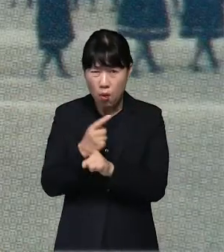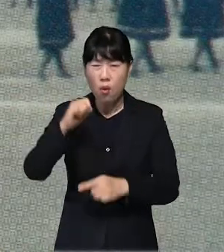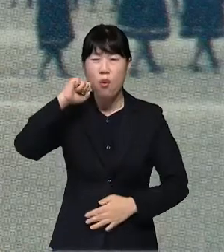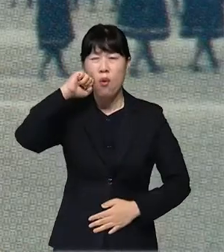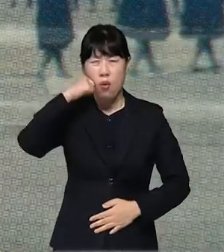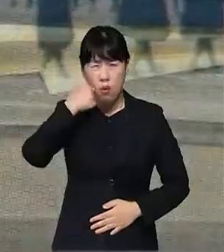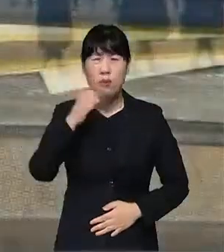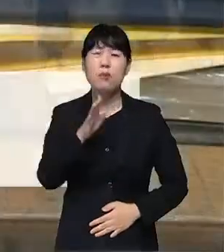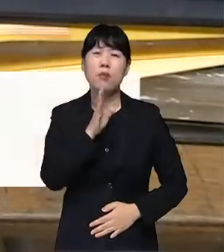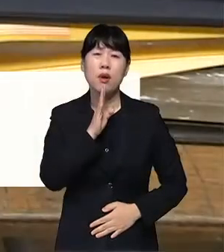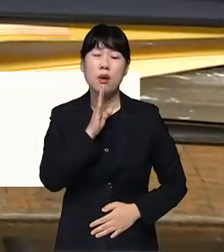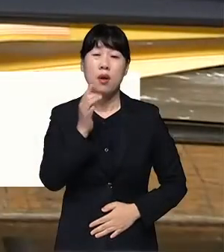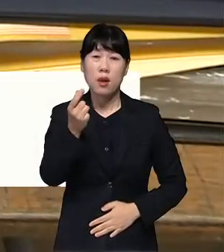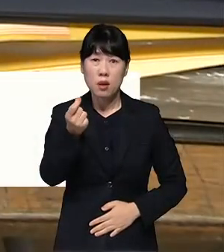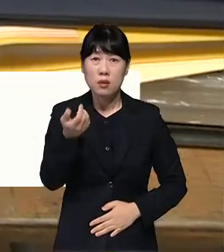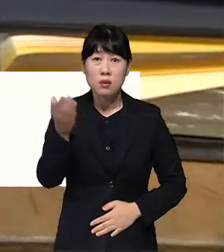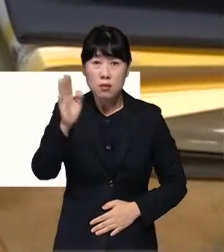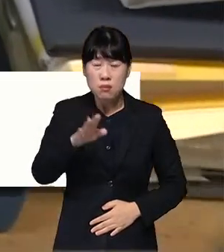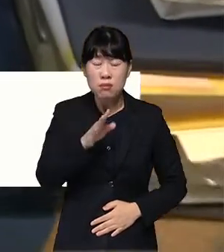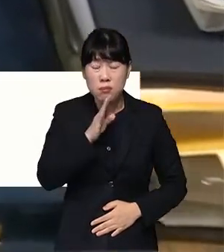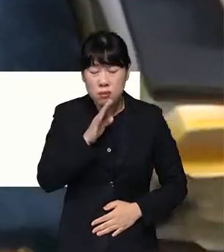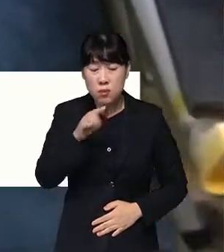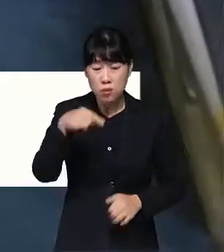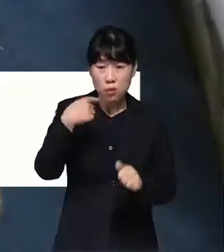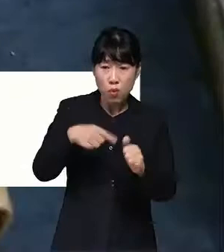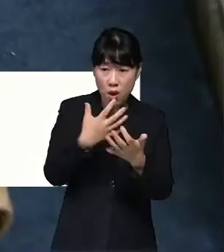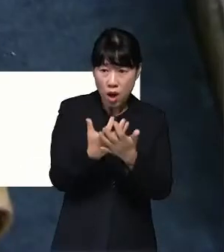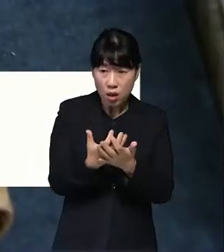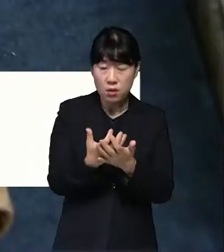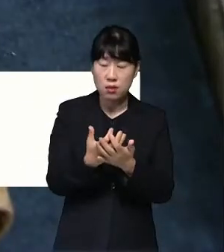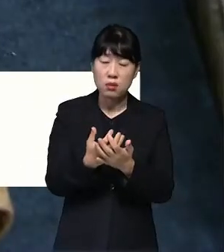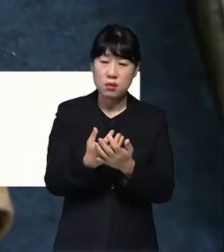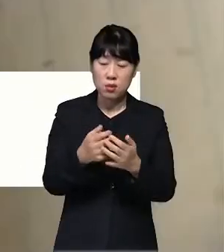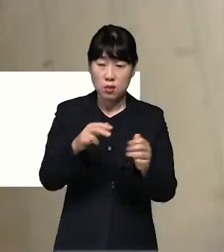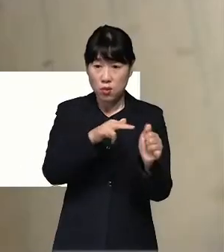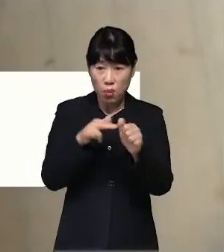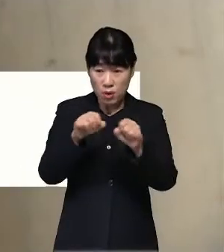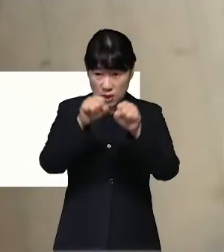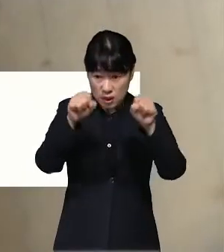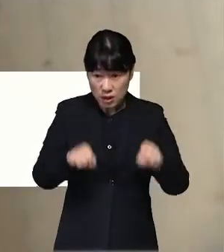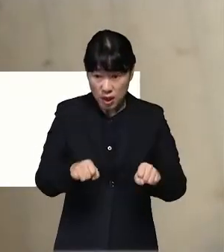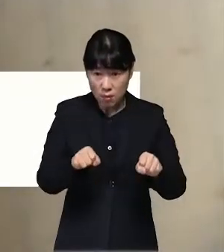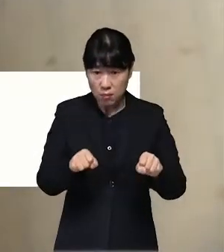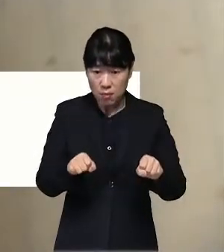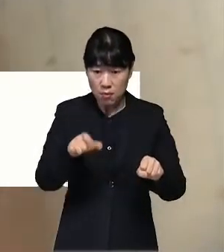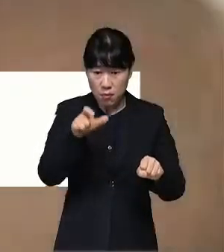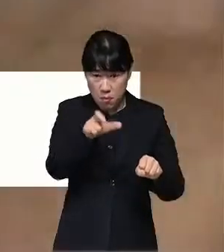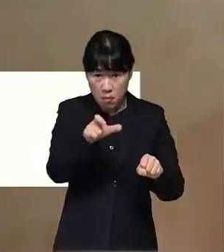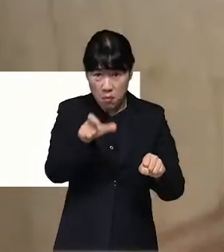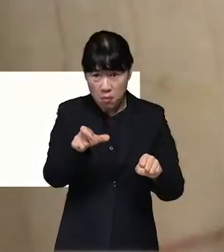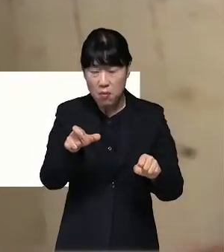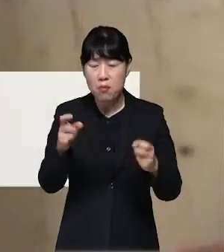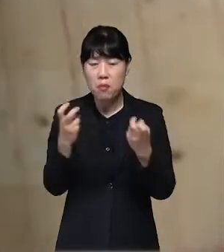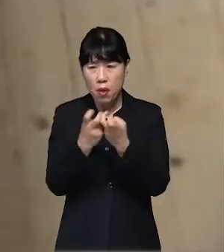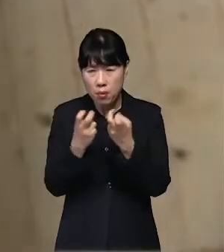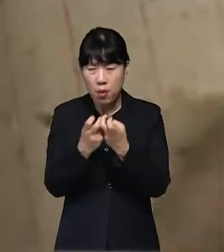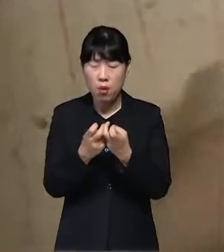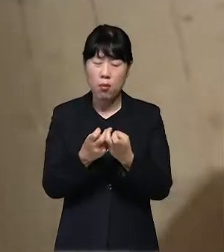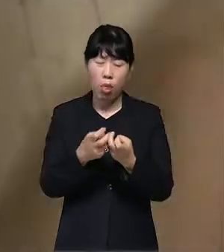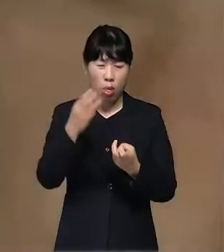따를 수 밖에 없습니다 실제로 교육행정정보시스템 나이스 에 반영하는 작업부터 가 원활하지 않은